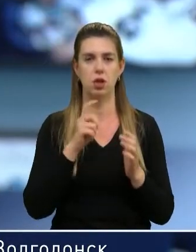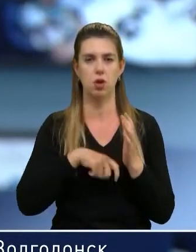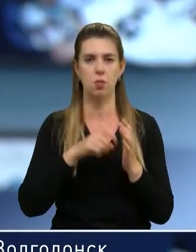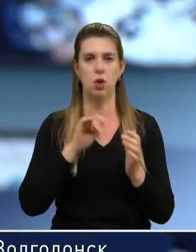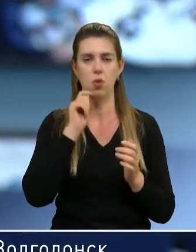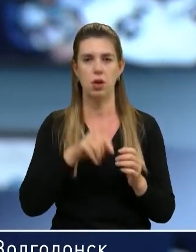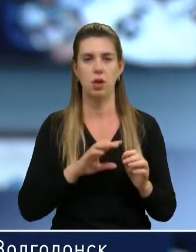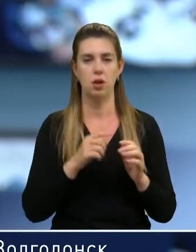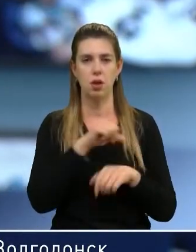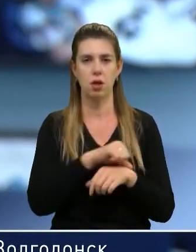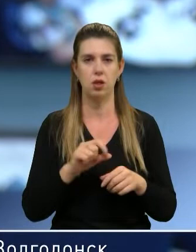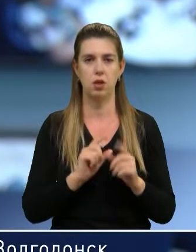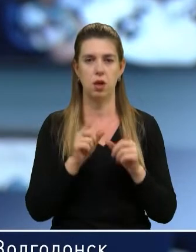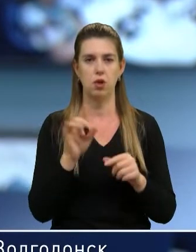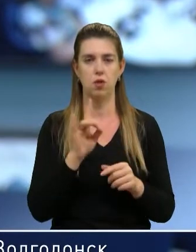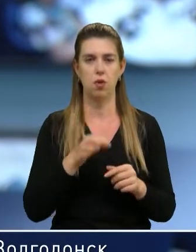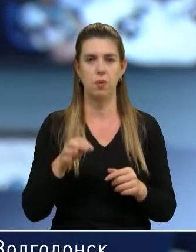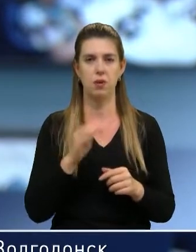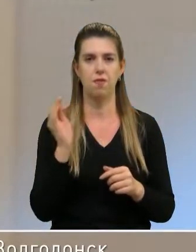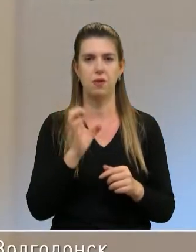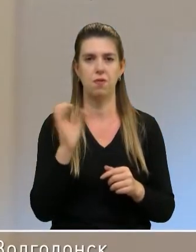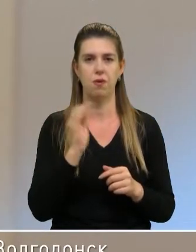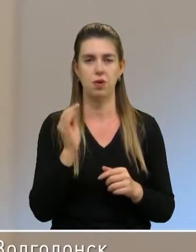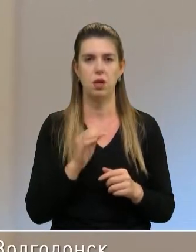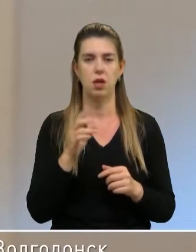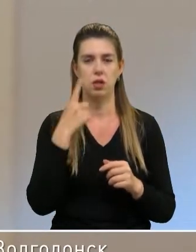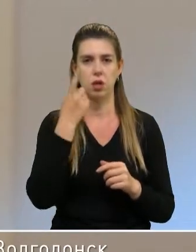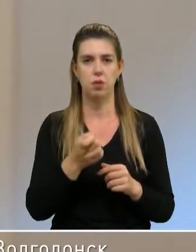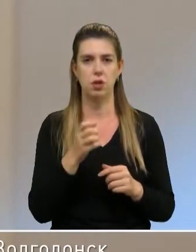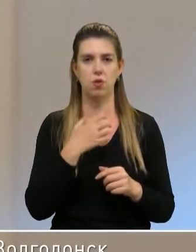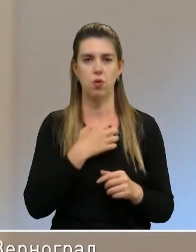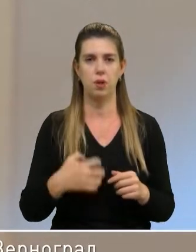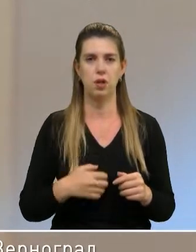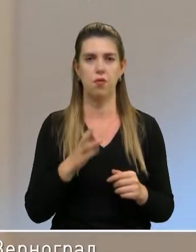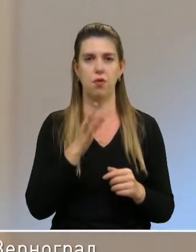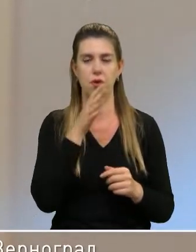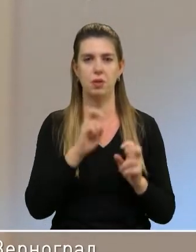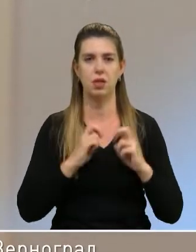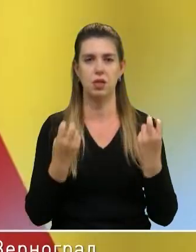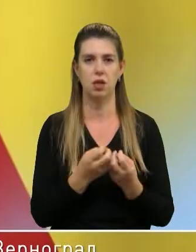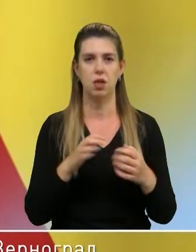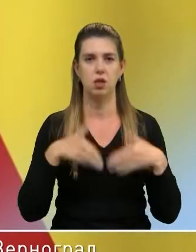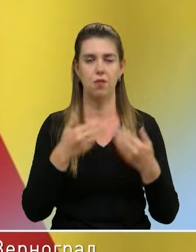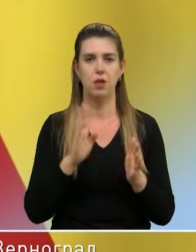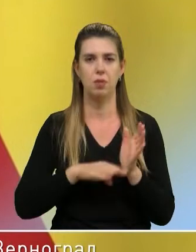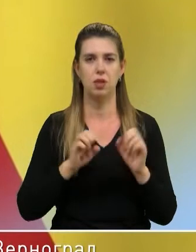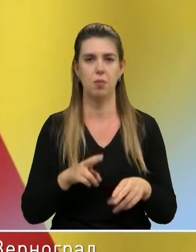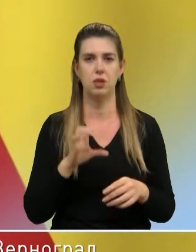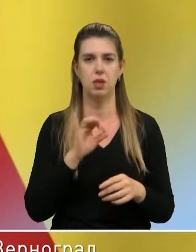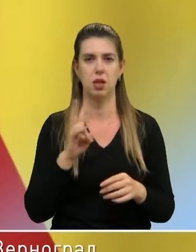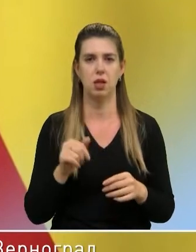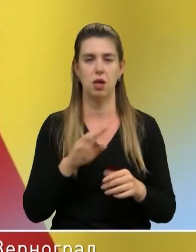Украины пересекли границу Ростовской области с февраля. Об этом сообщил Василий Голубев во время заседания Совета безопасности страны